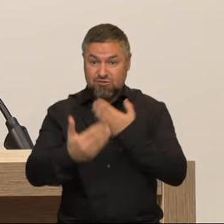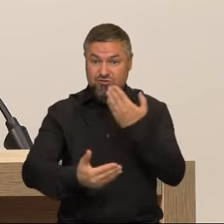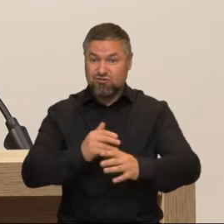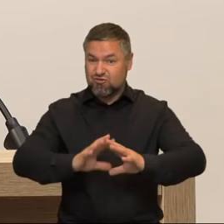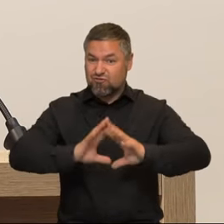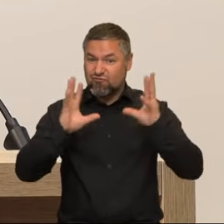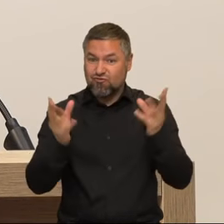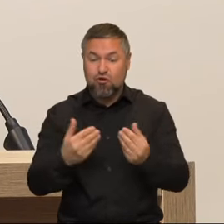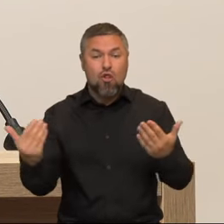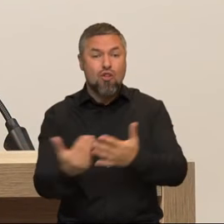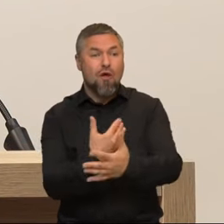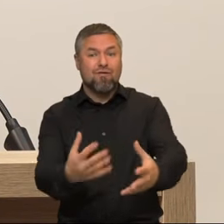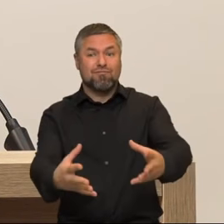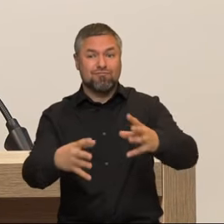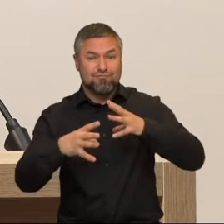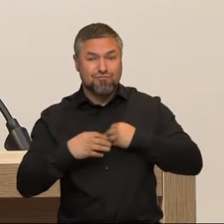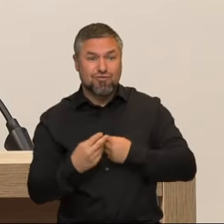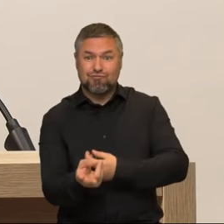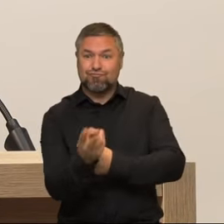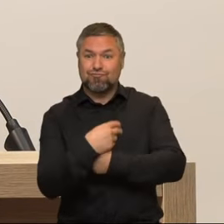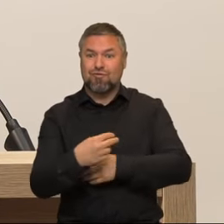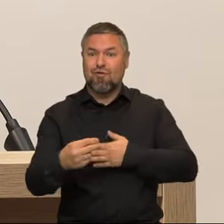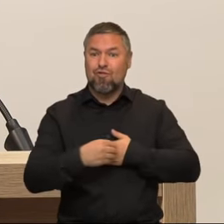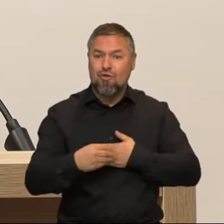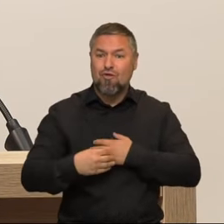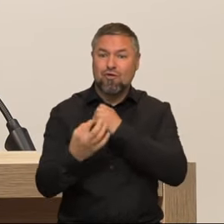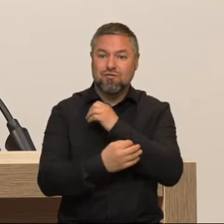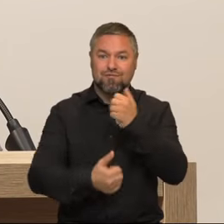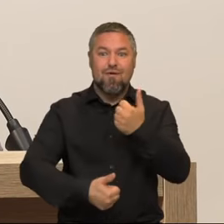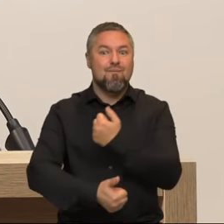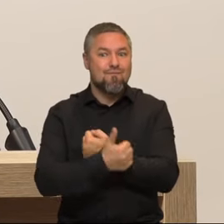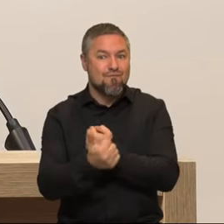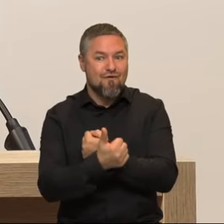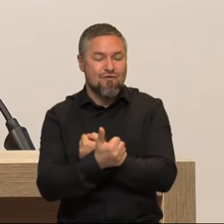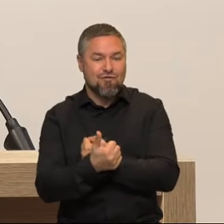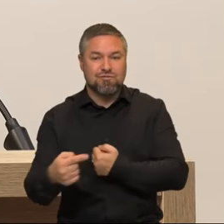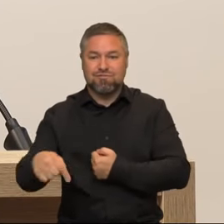wszystkim nowo przyjętym studentom i doktorantom powodzenia w